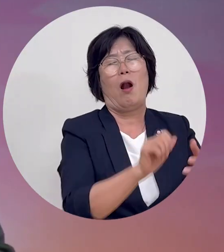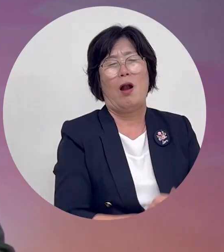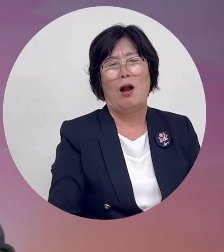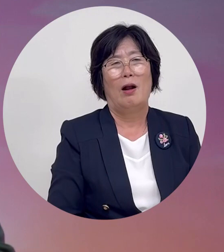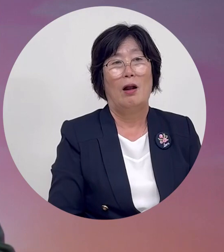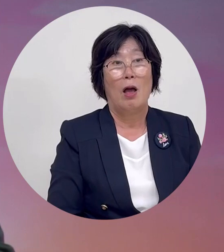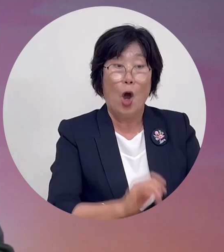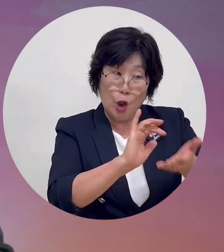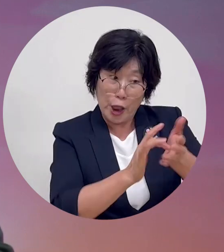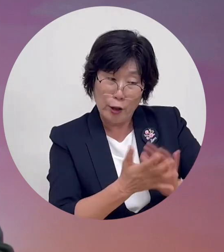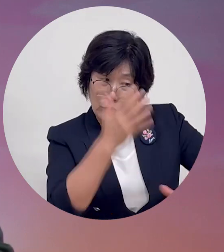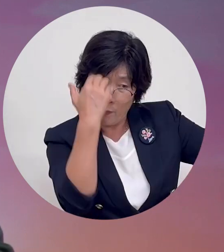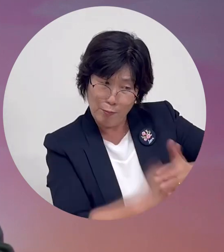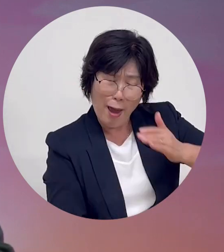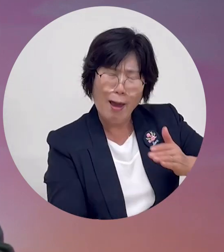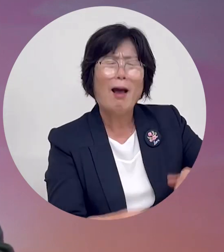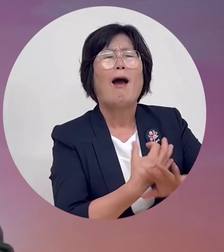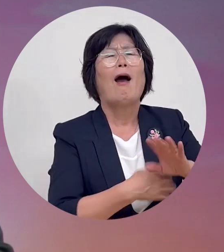예수님을 빼고.